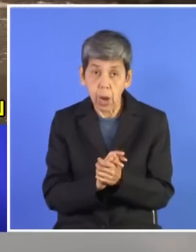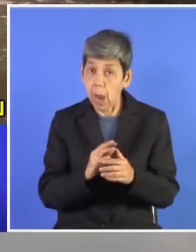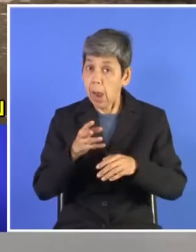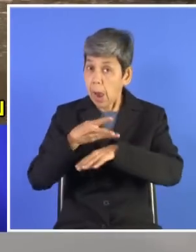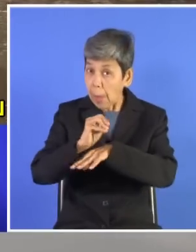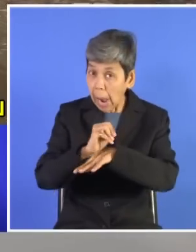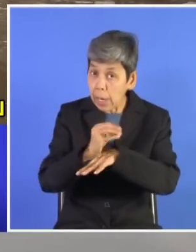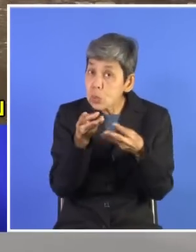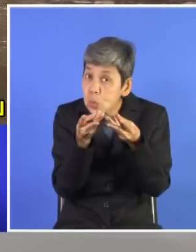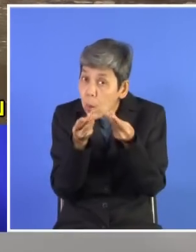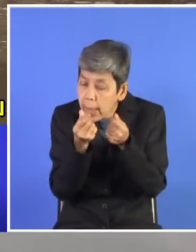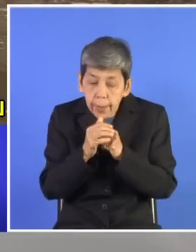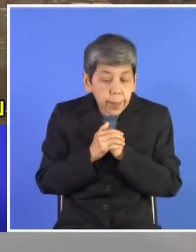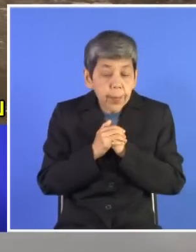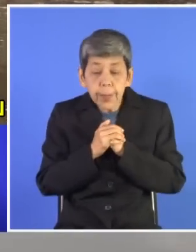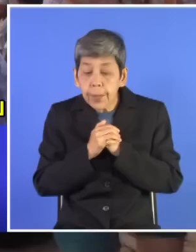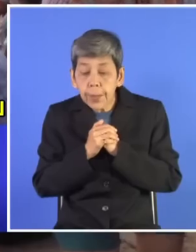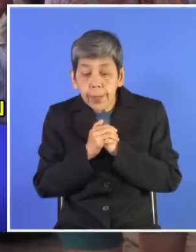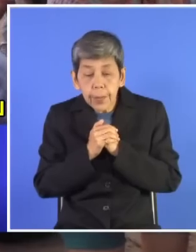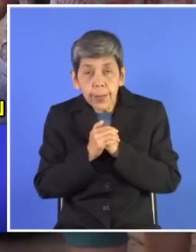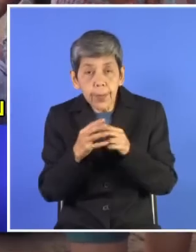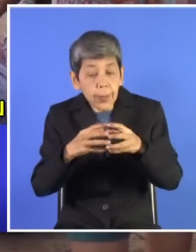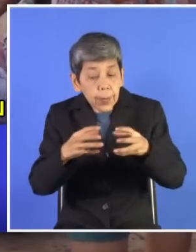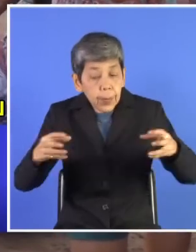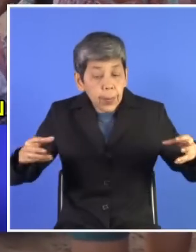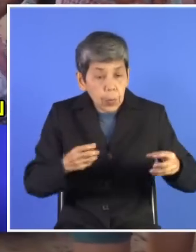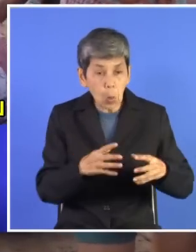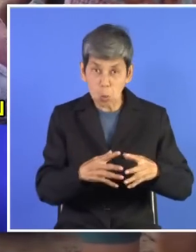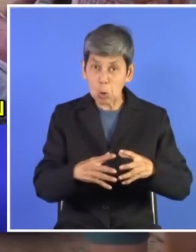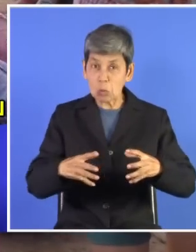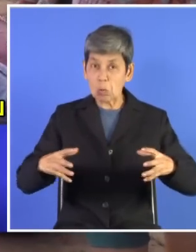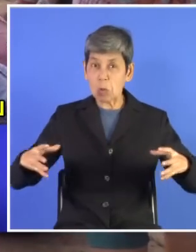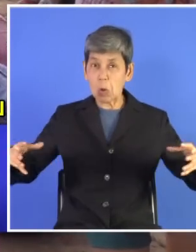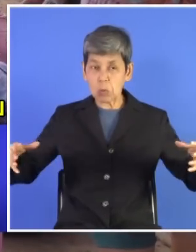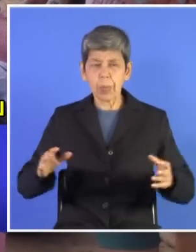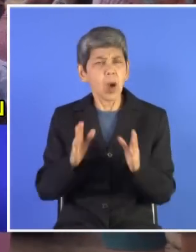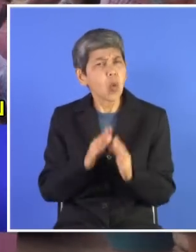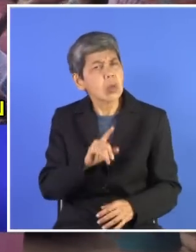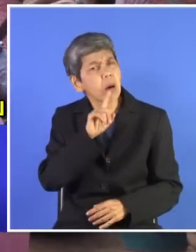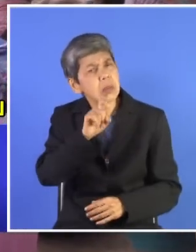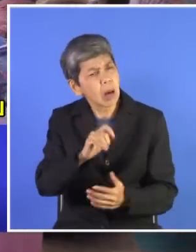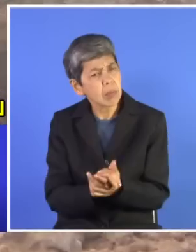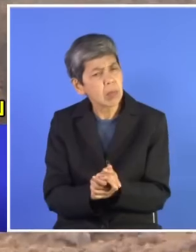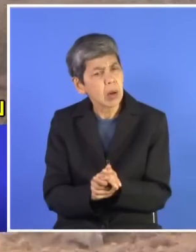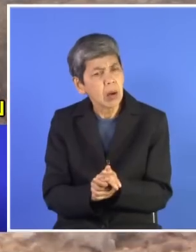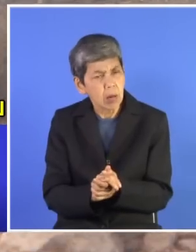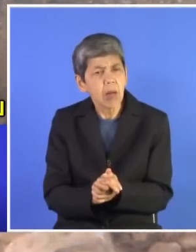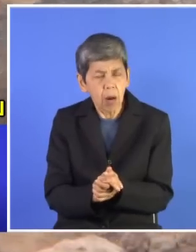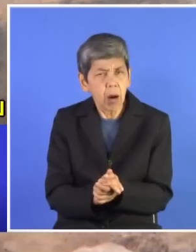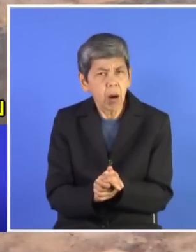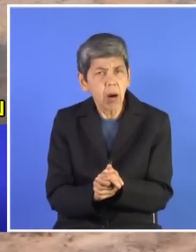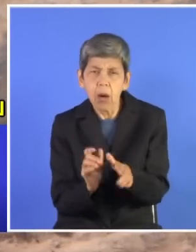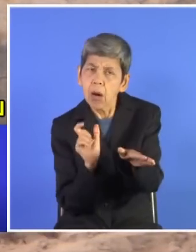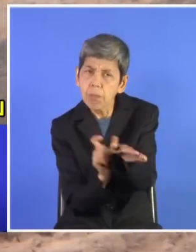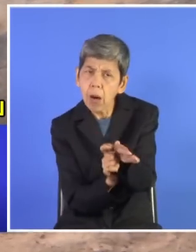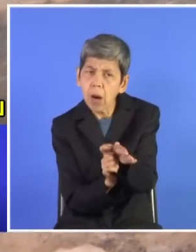ม้แล้วเป็นตัวเลขได้บ้าง เออไปดูใกล้ๆว่างั้นเออ มันจำใหญ่มากเลยนะ คนก็ถามว่าทะเบียนรถแบ็คโฮมีไหมเ